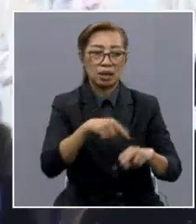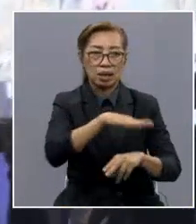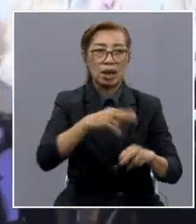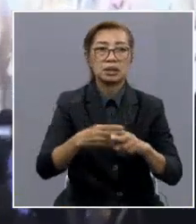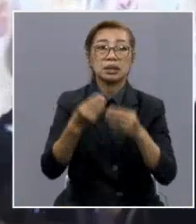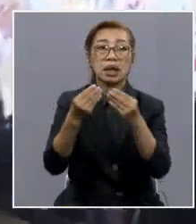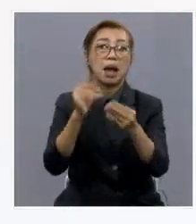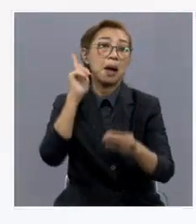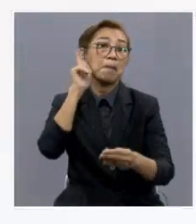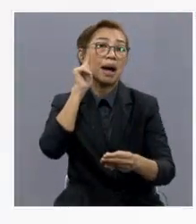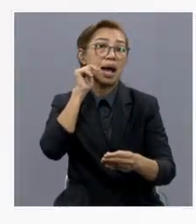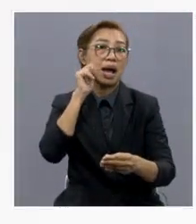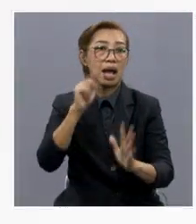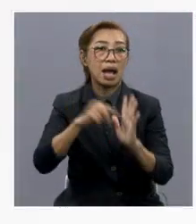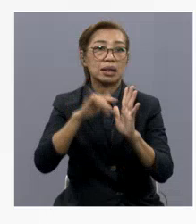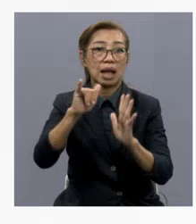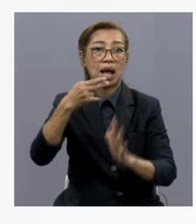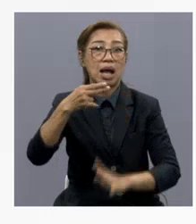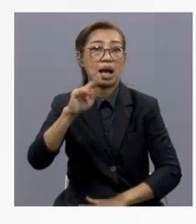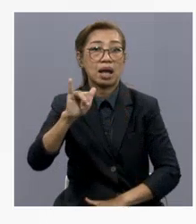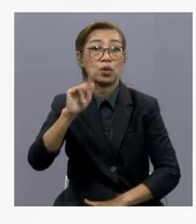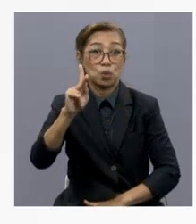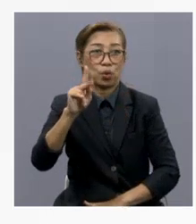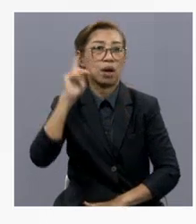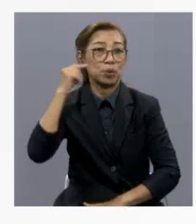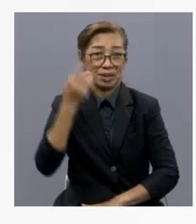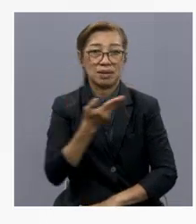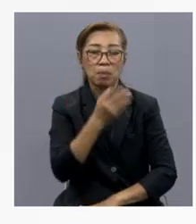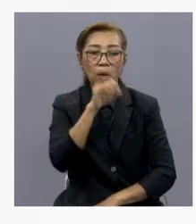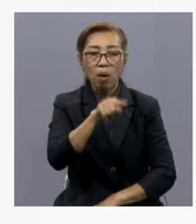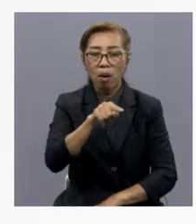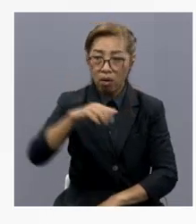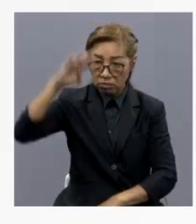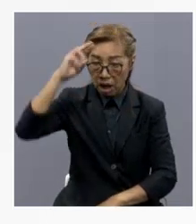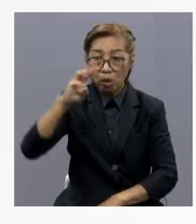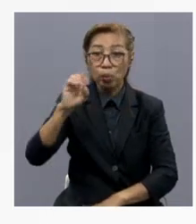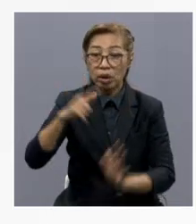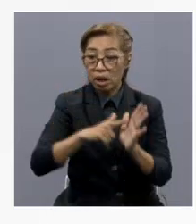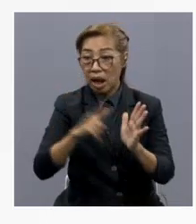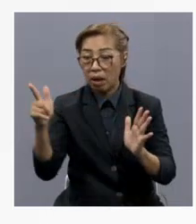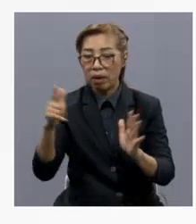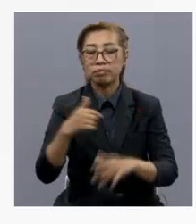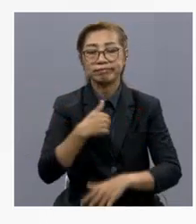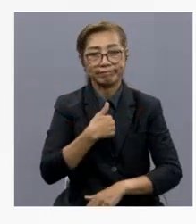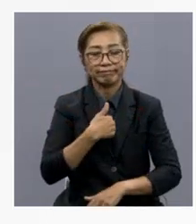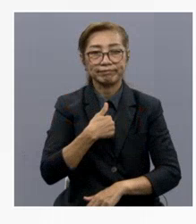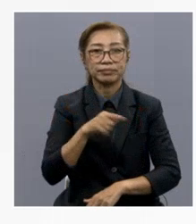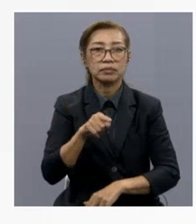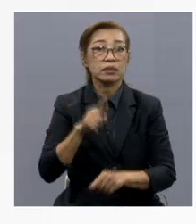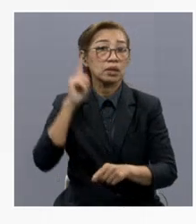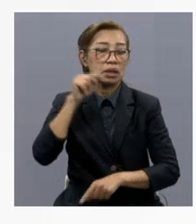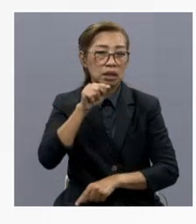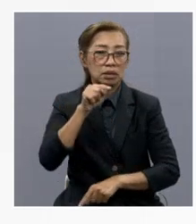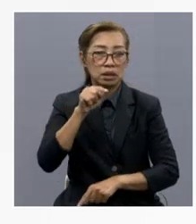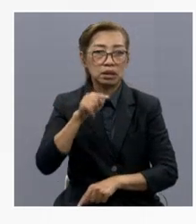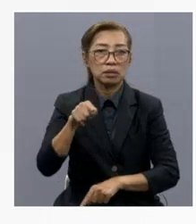กก็พูดถึงทิศทางของพรรคหลังจากที่พลเอกวิทย์ลาออกไปก็เตรียมจะไปในส่วนของการเป็นสม